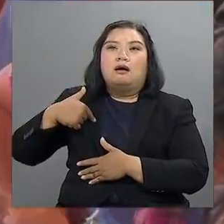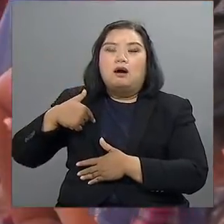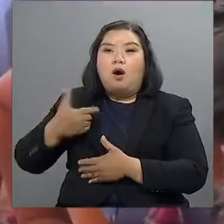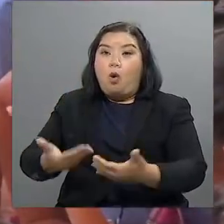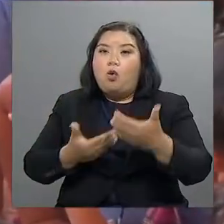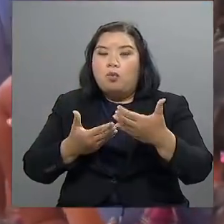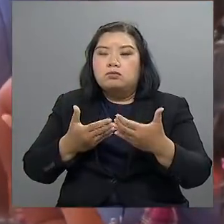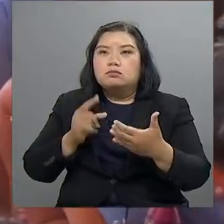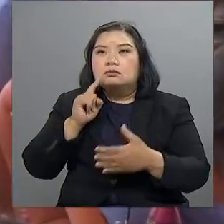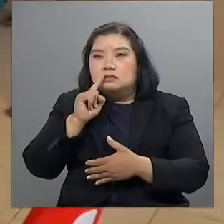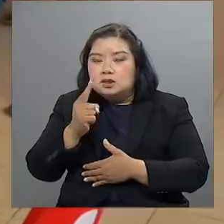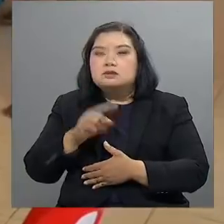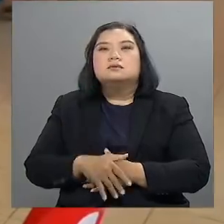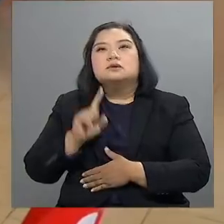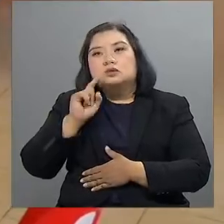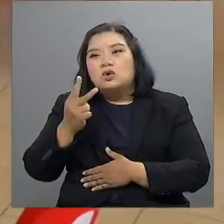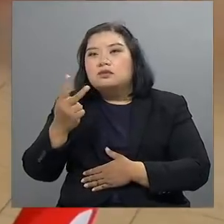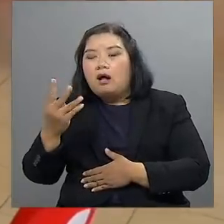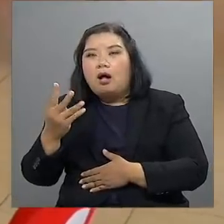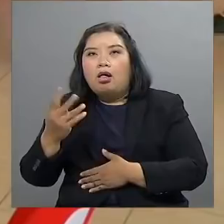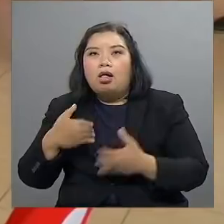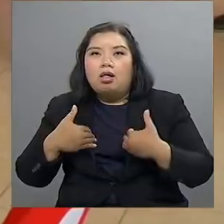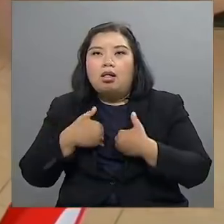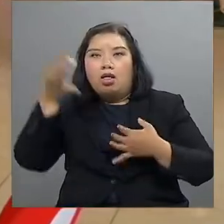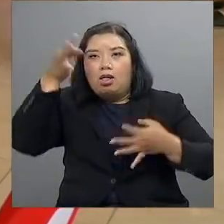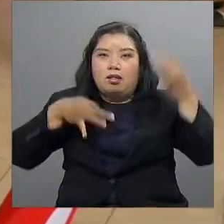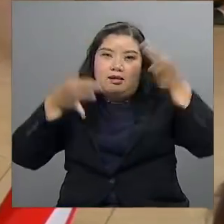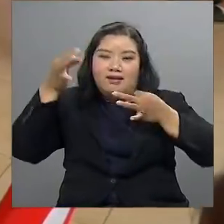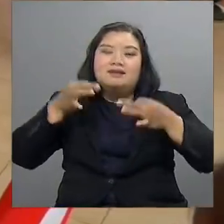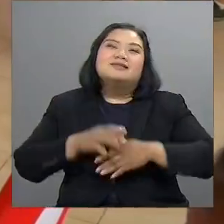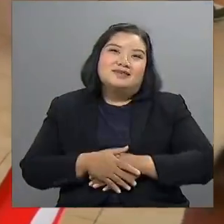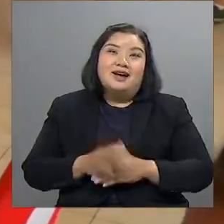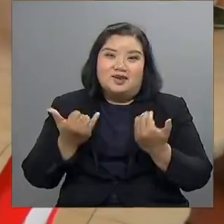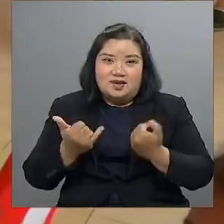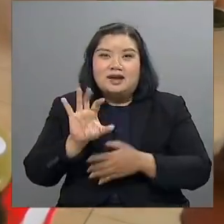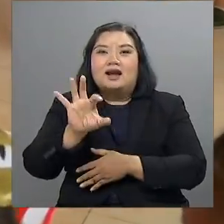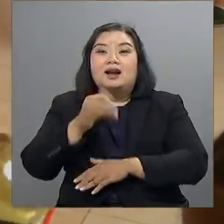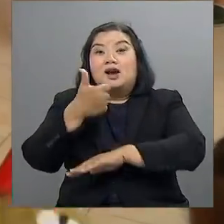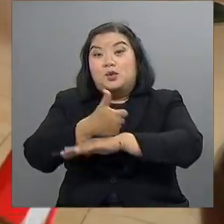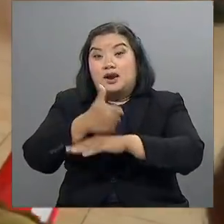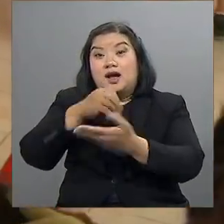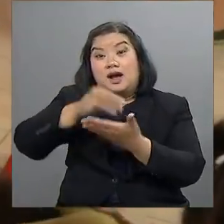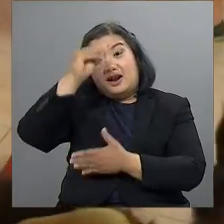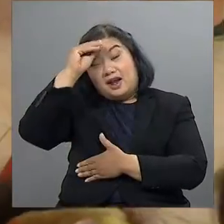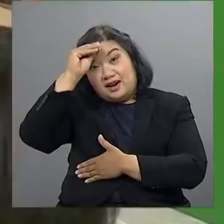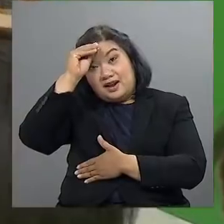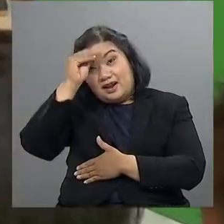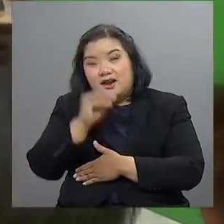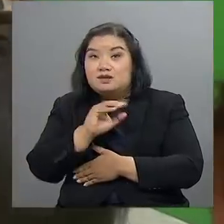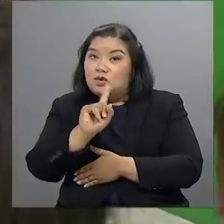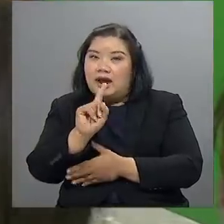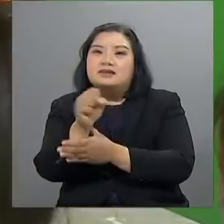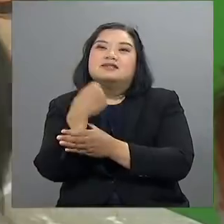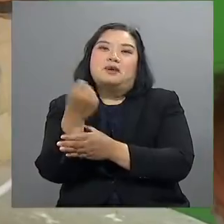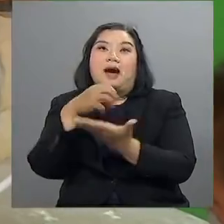ไปเริ่มเหงื่อตกนะคะซึ่งการเลือกตั้งประธานนักเรียนแล้วก็สมาชิกสภานักเรียนในครั้งนี้นะคะคุณผู้ชมก็ได้จำลองสถานการณ์ค่ะเห